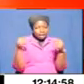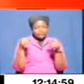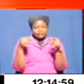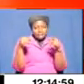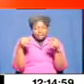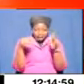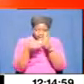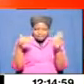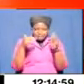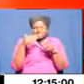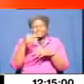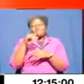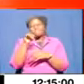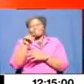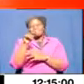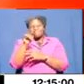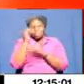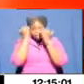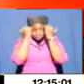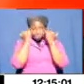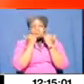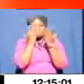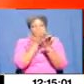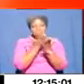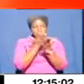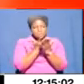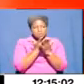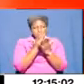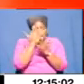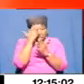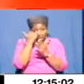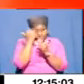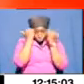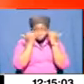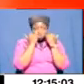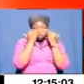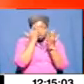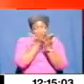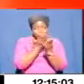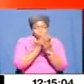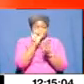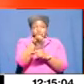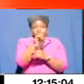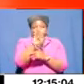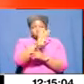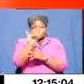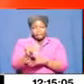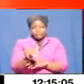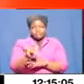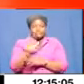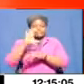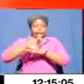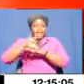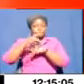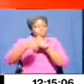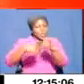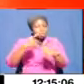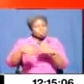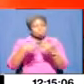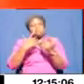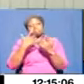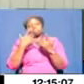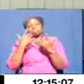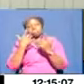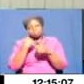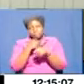BBI. Baraza hilo linasema makanisa yataendelea kuhubiri maridhiano na kutafuta suluhisho mwafaka kwa changamoto zinazokumba taifa